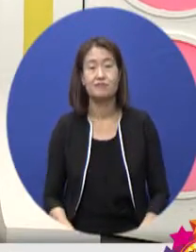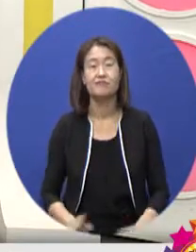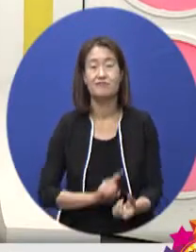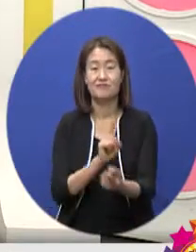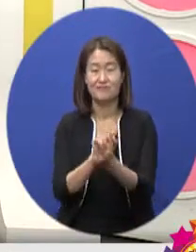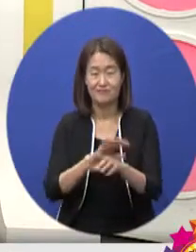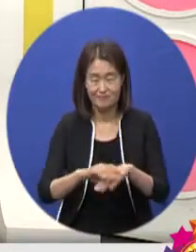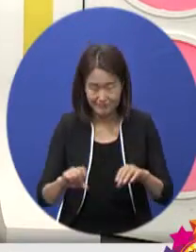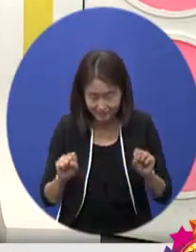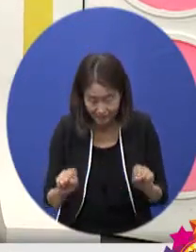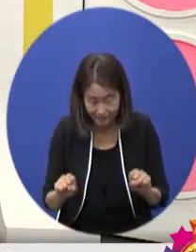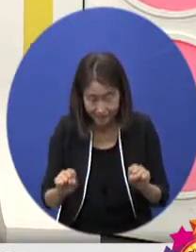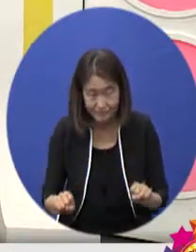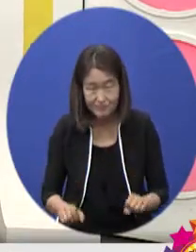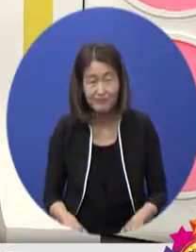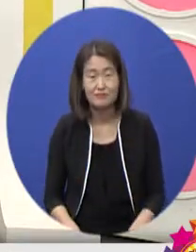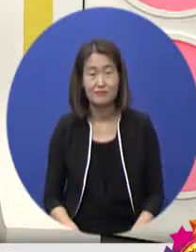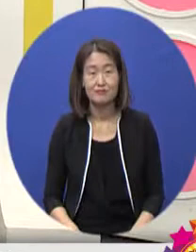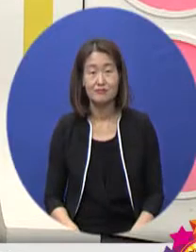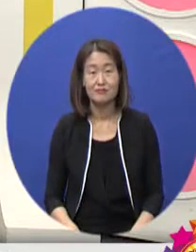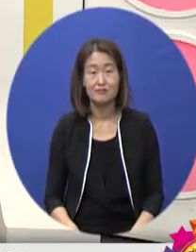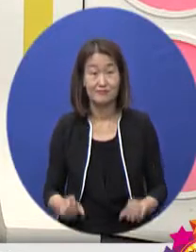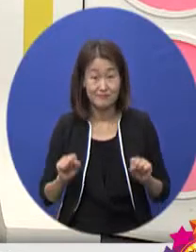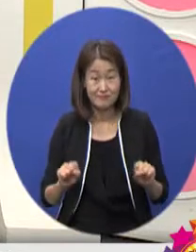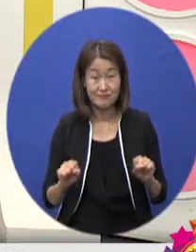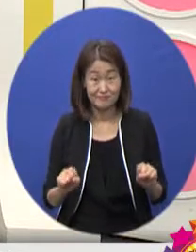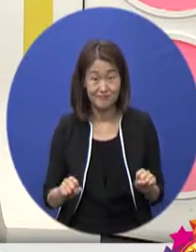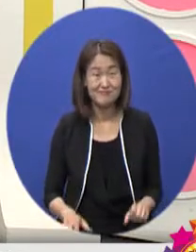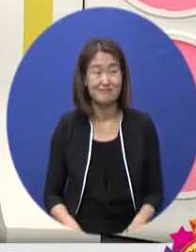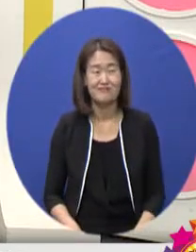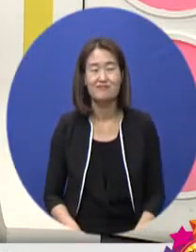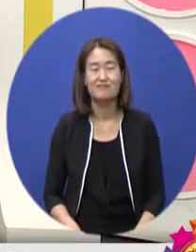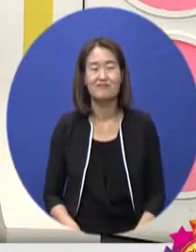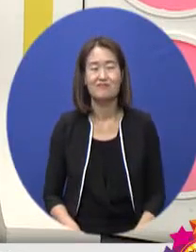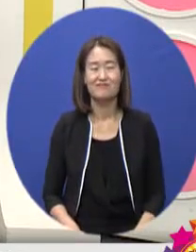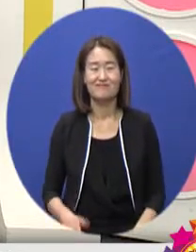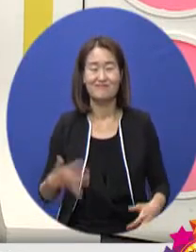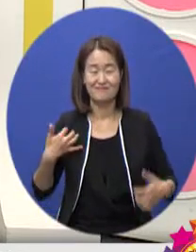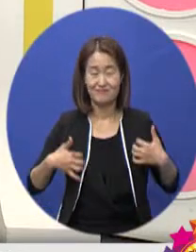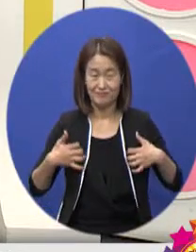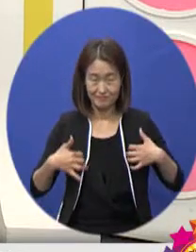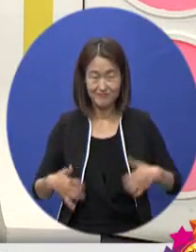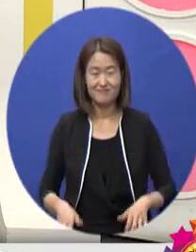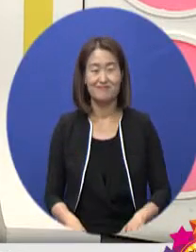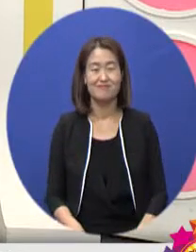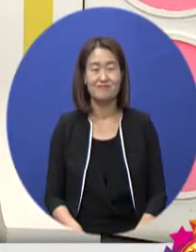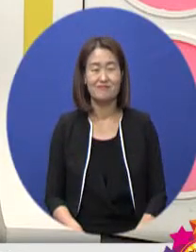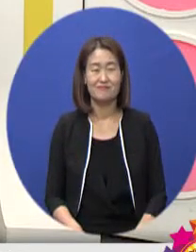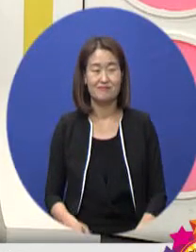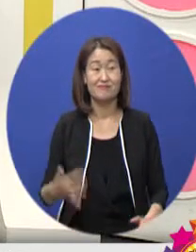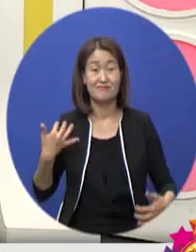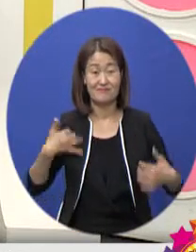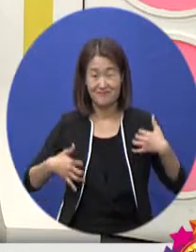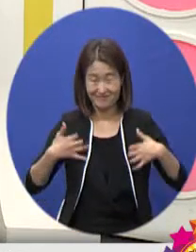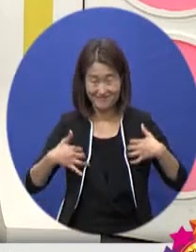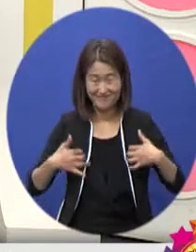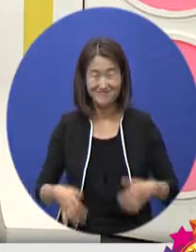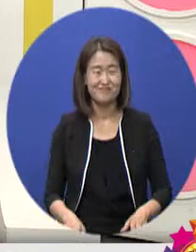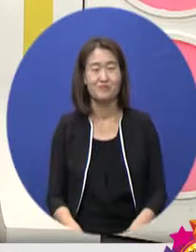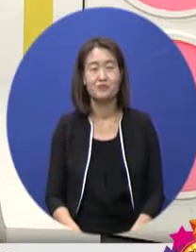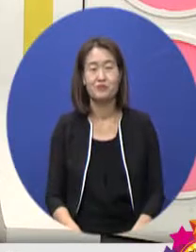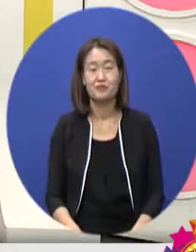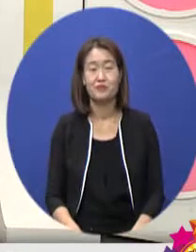하겠습니다. 안녕하세요. 네, 안녕하세요. 안녕하세요. 네, 반갑습니다. 네, 반갑습니다. 네.